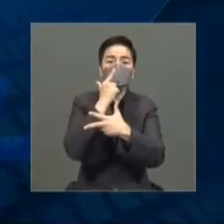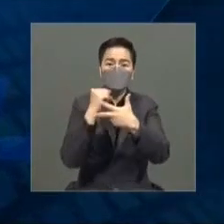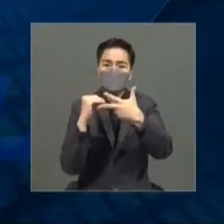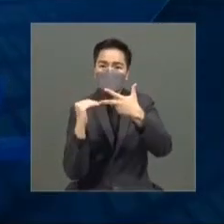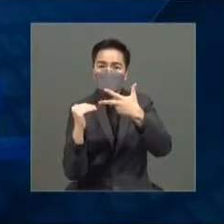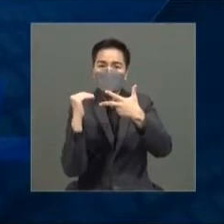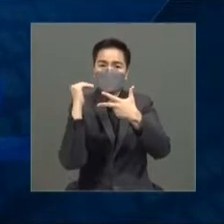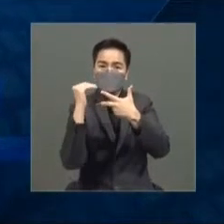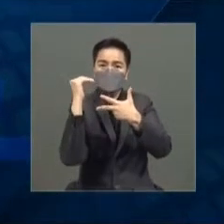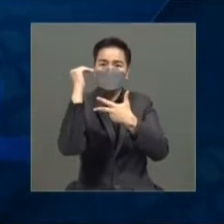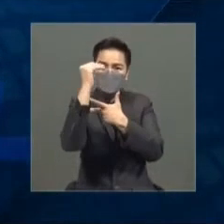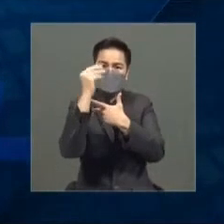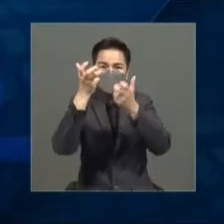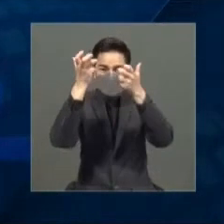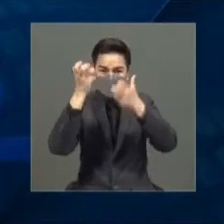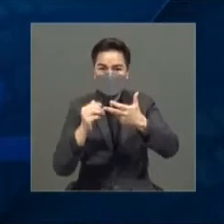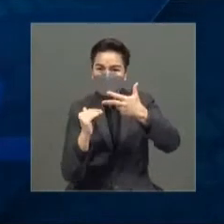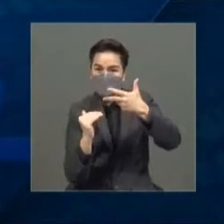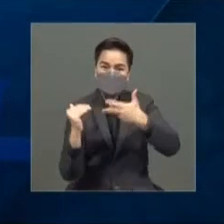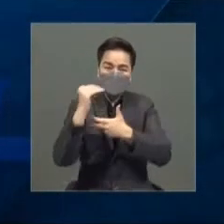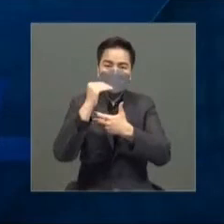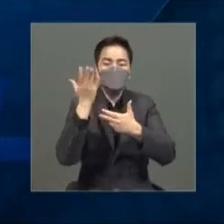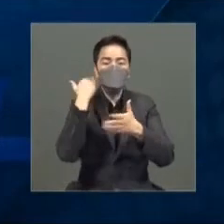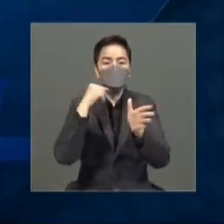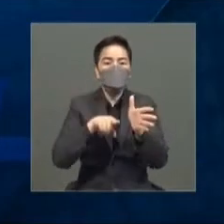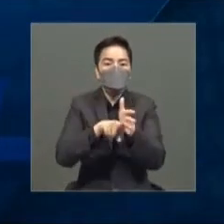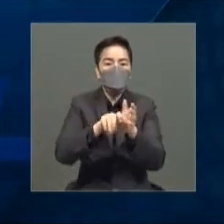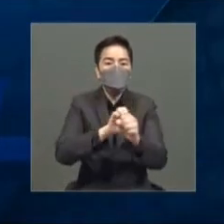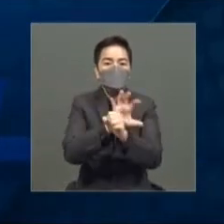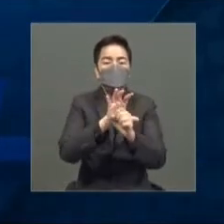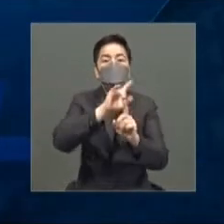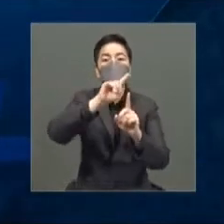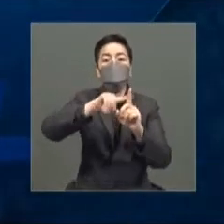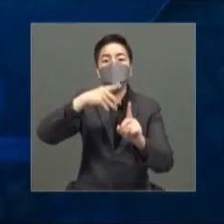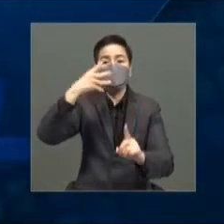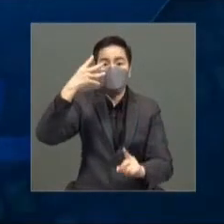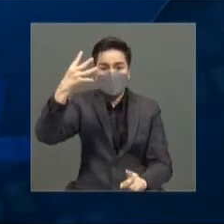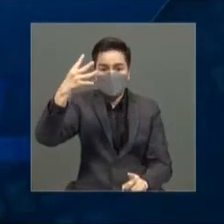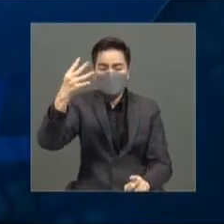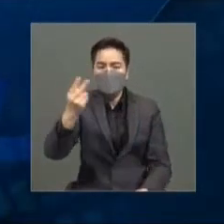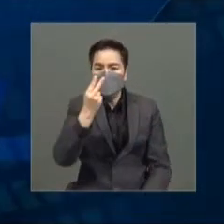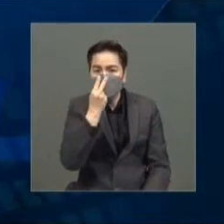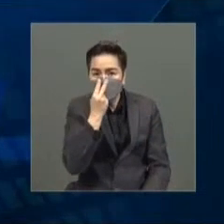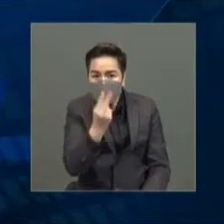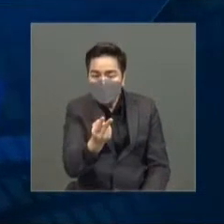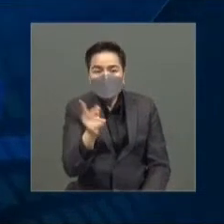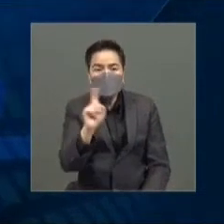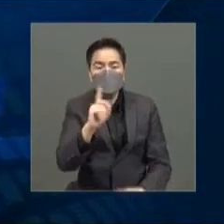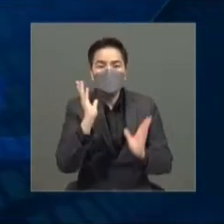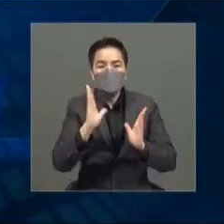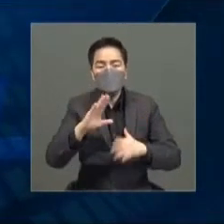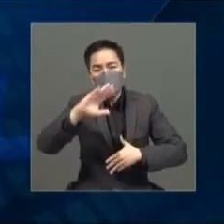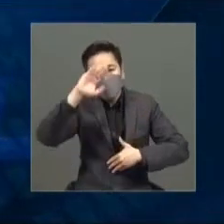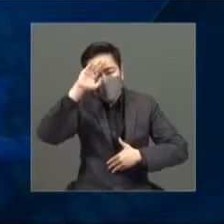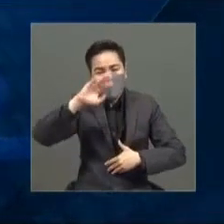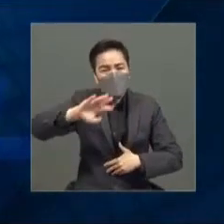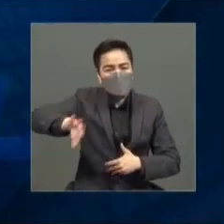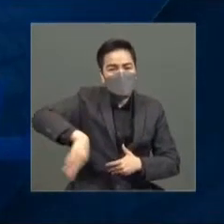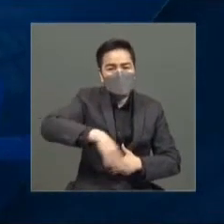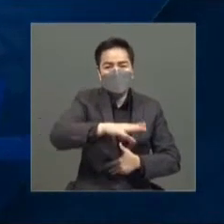าก่อนหน้านี้ที่เรามีการแพร่ระบาดในช่วงต้นเดือนเมษายนก็จะเห็นลักษณะการที่ผู้ป่วยส่วนใ